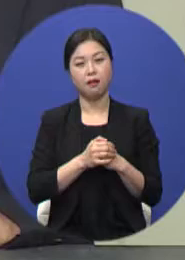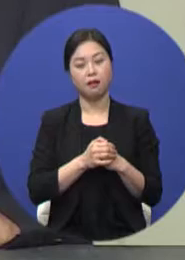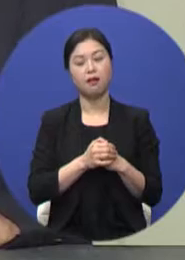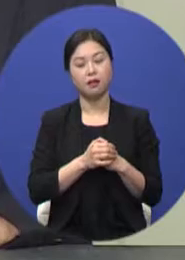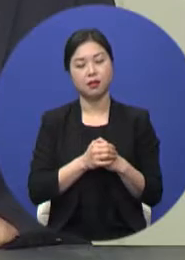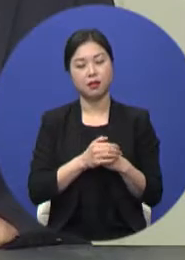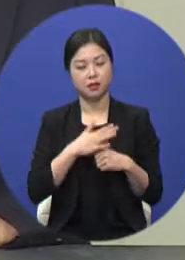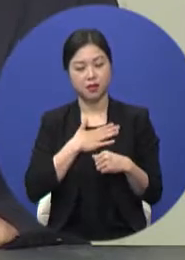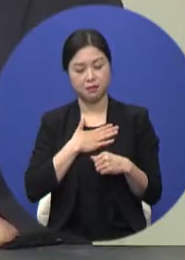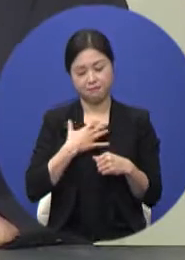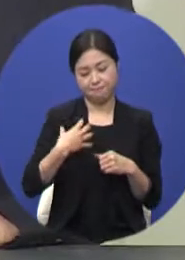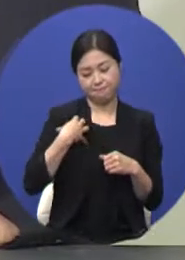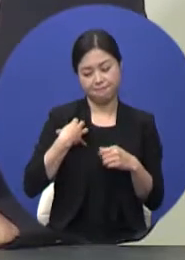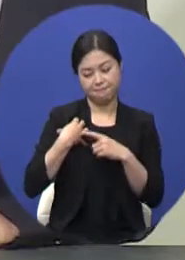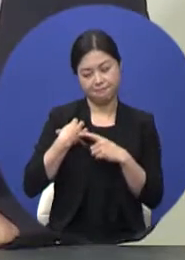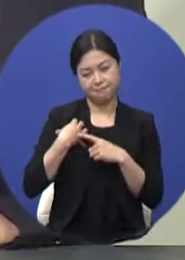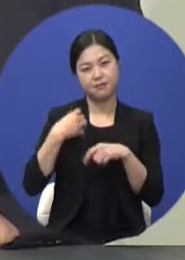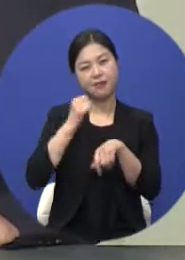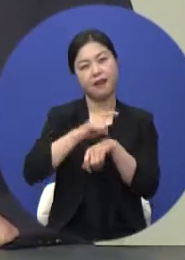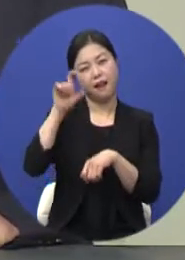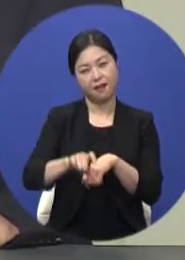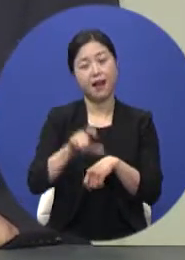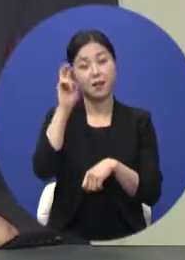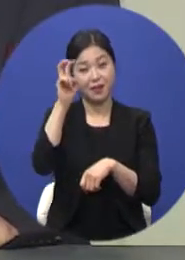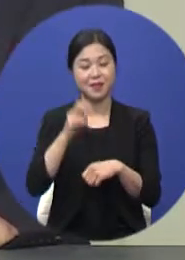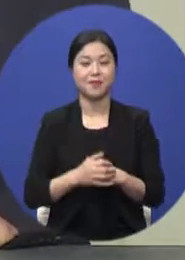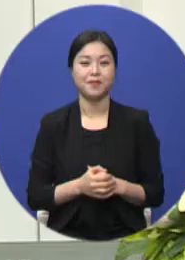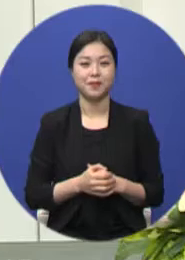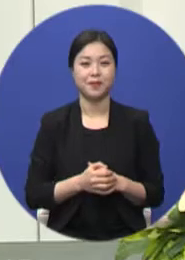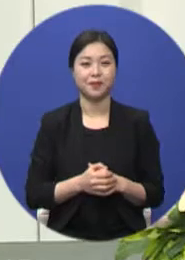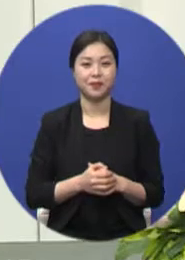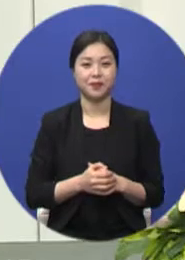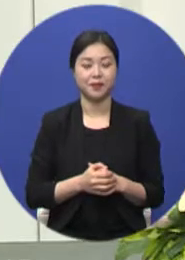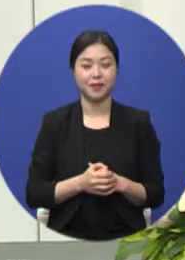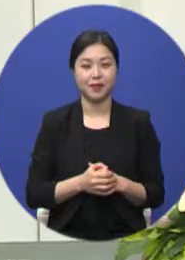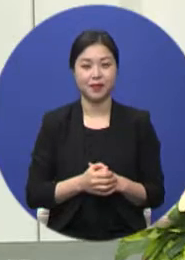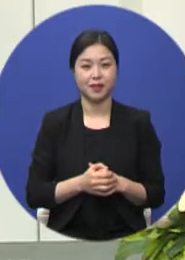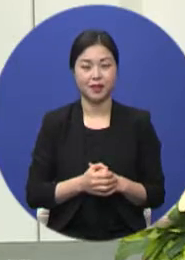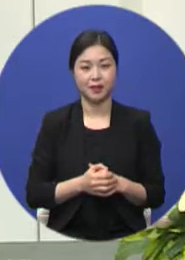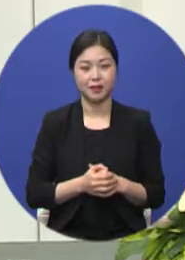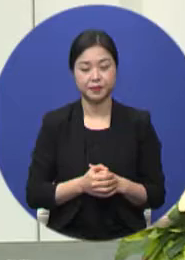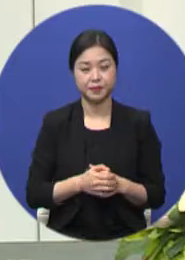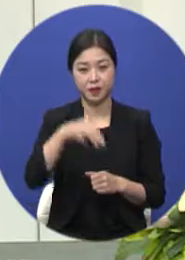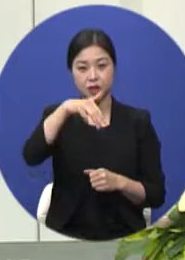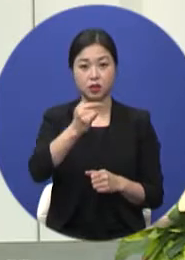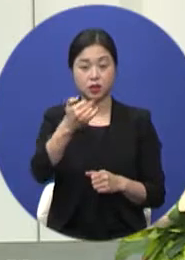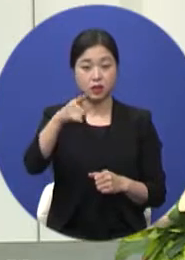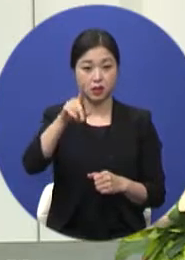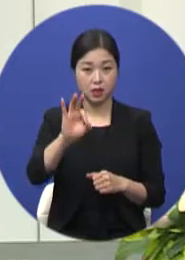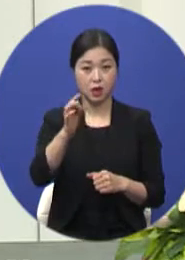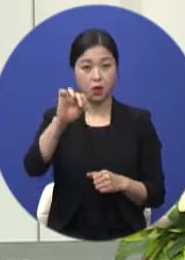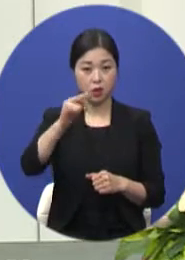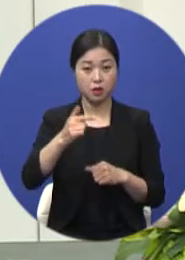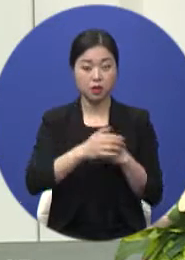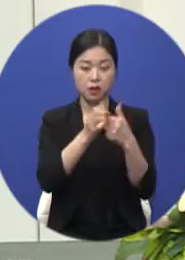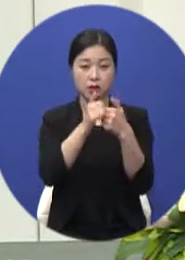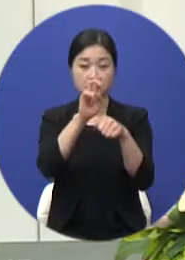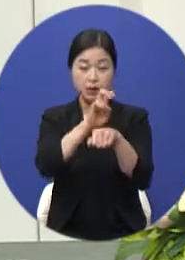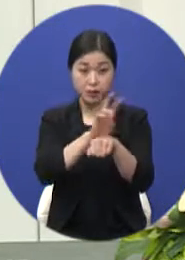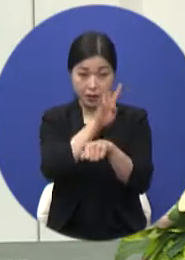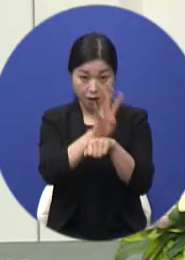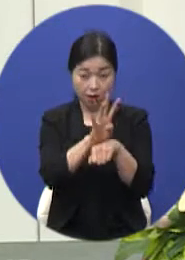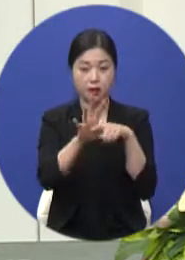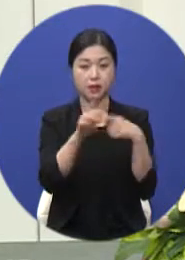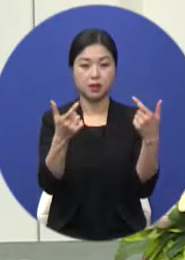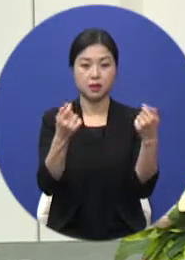굉장히 강하신 분이 아닌가 싶어요. 네. 그러니까요. 우리가 최창호의 상담 24시간 동안 우리가 상담을 해드린다는